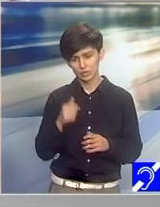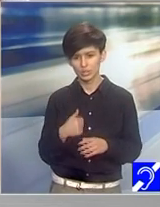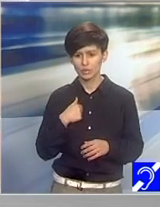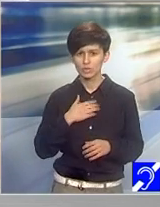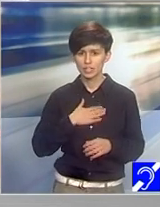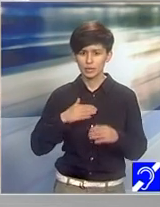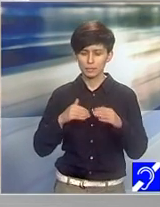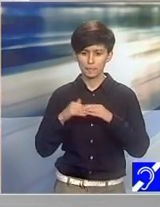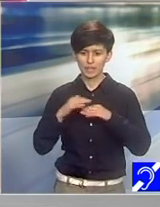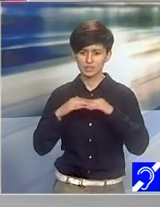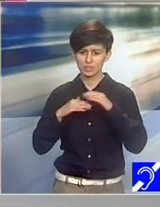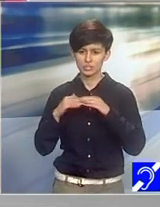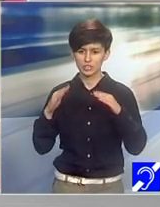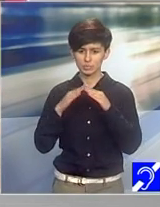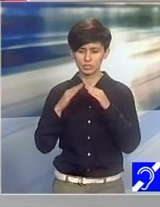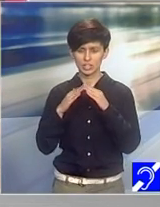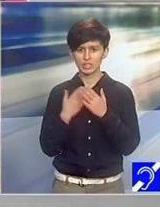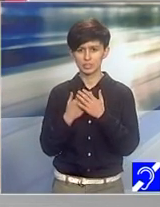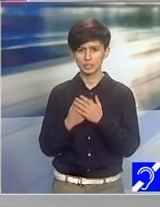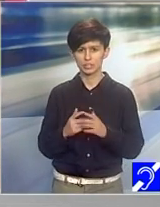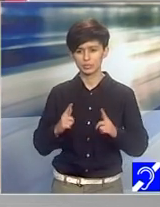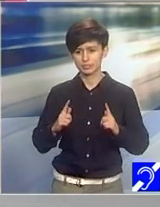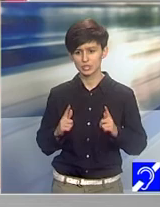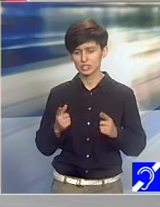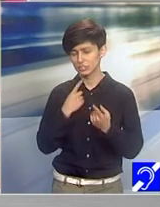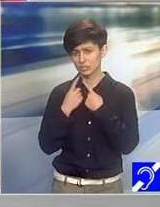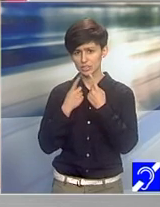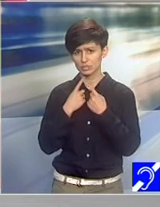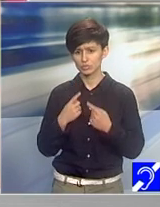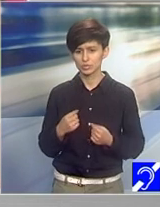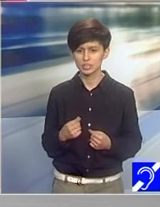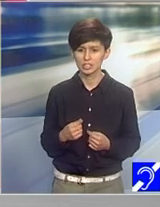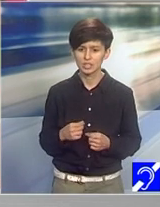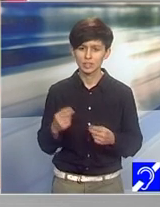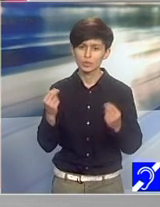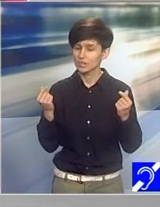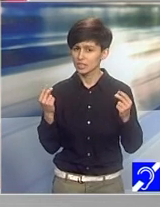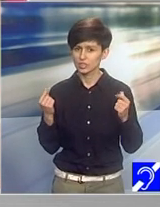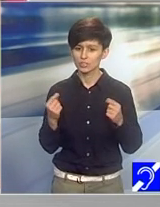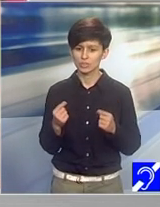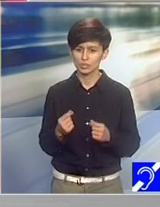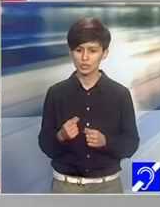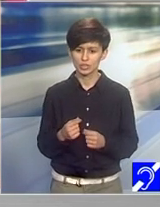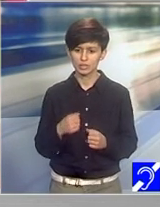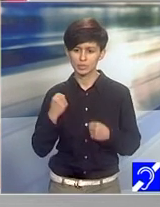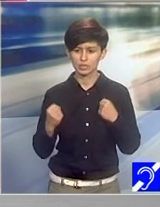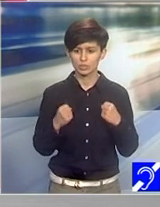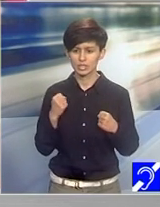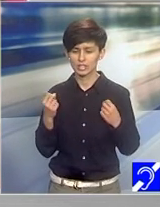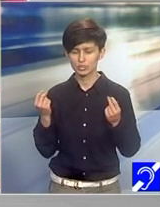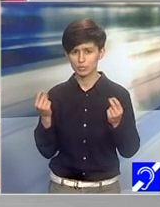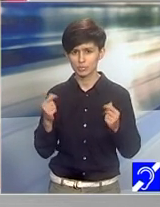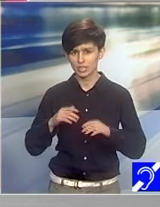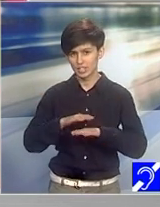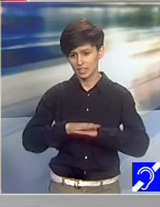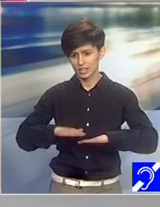case pentru șezători, pentru jocuri populare, o scenă, putem, cu societatea culturală